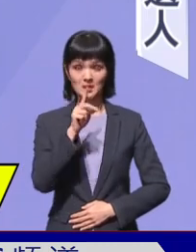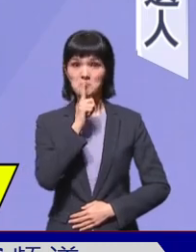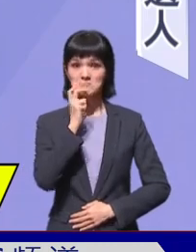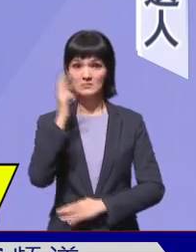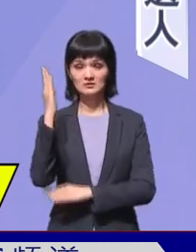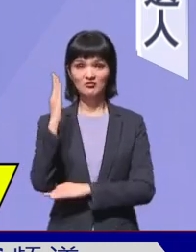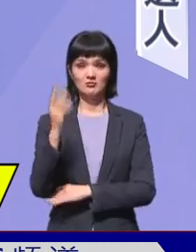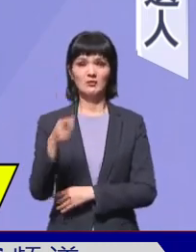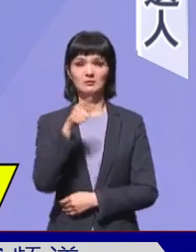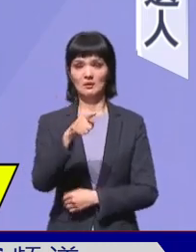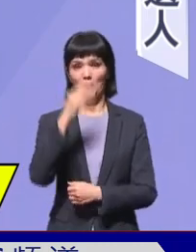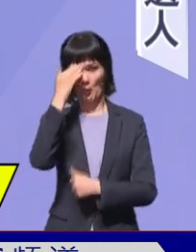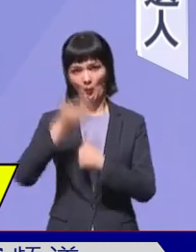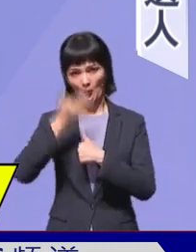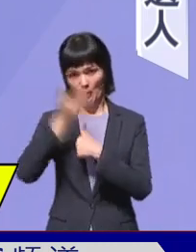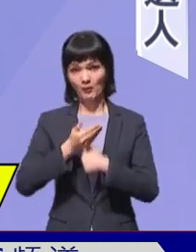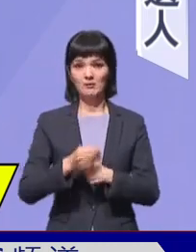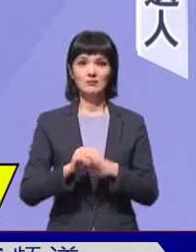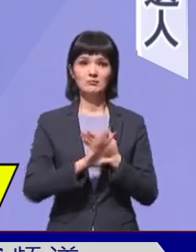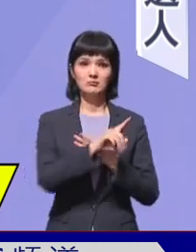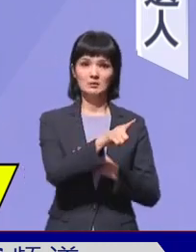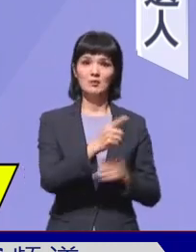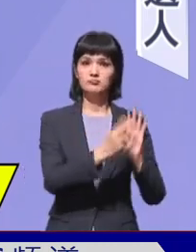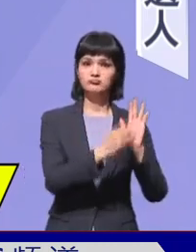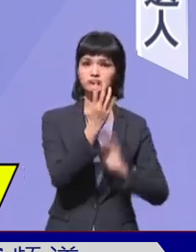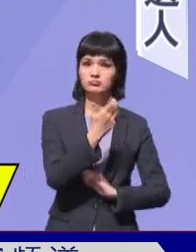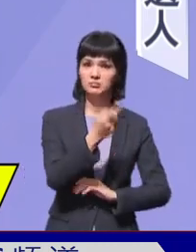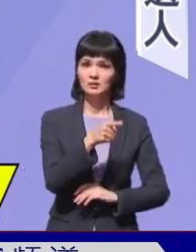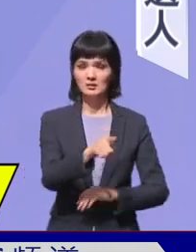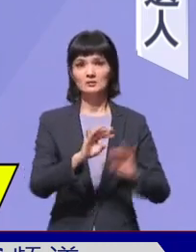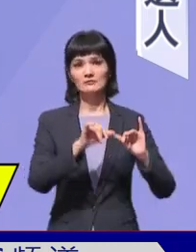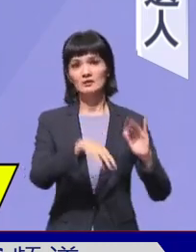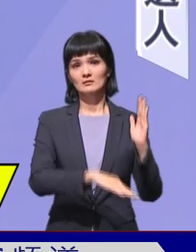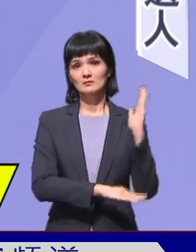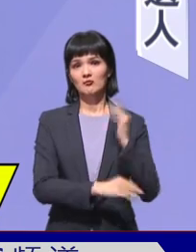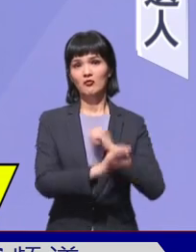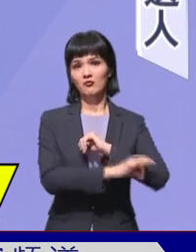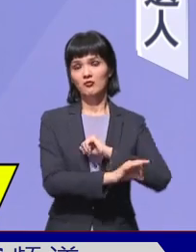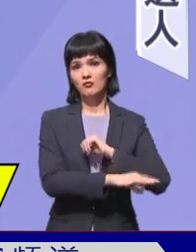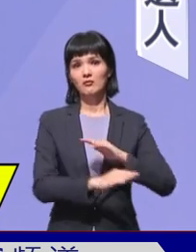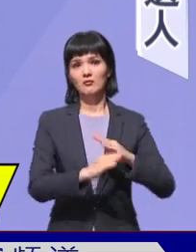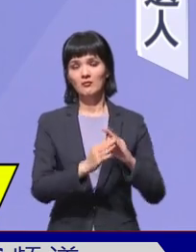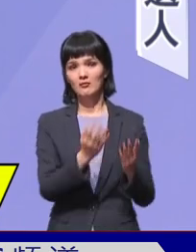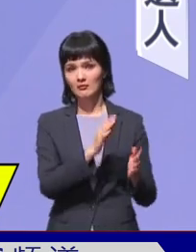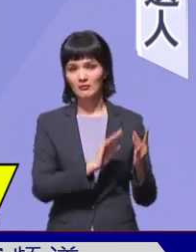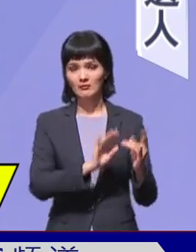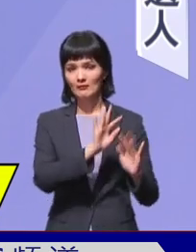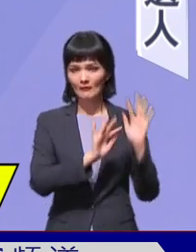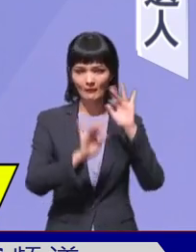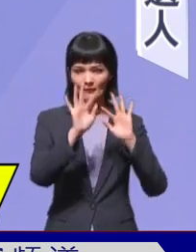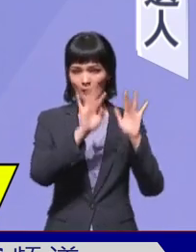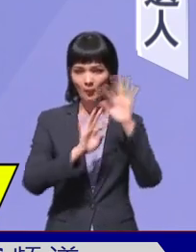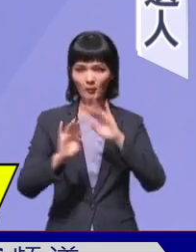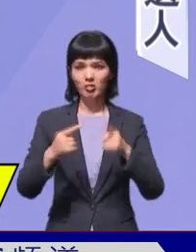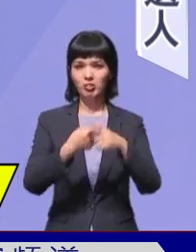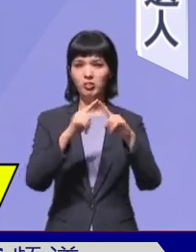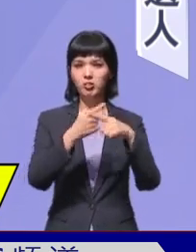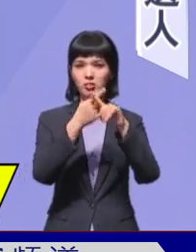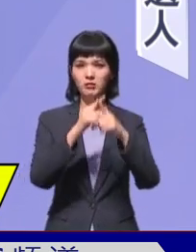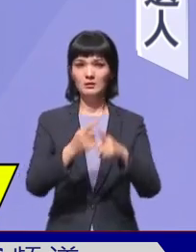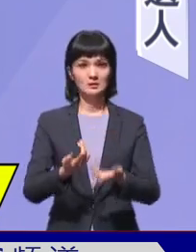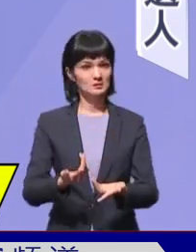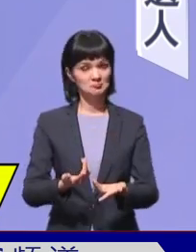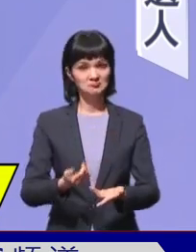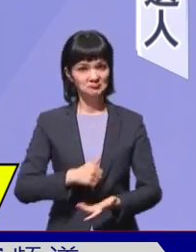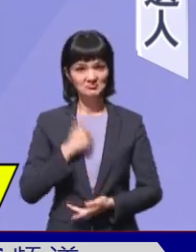在刁难，一个说地方在护航，这么重要的公共政策都淹没在中央跟地方的口水当中，这